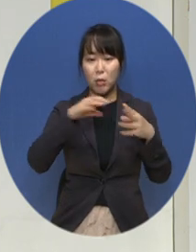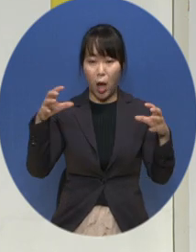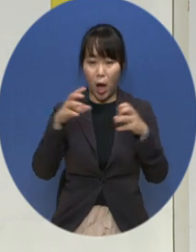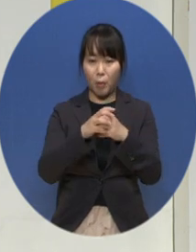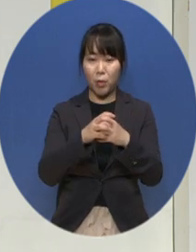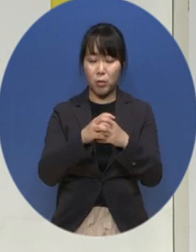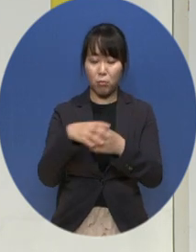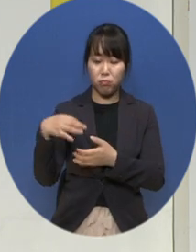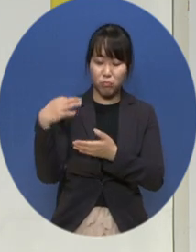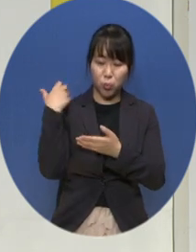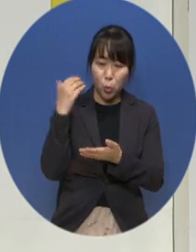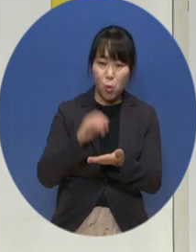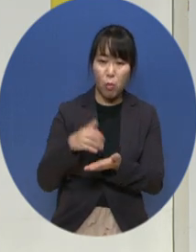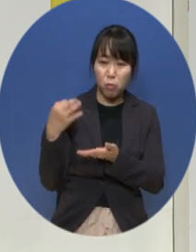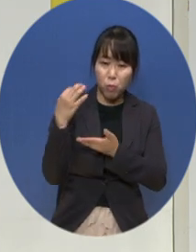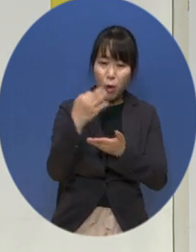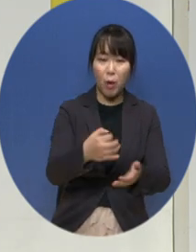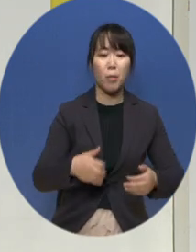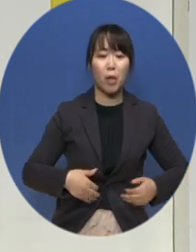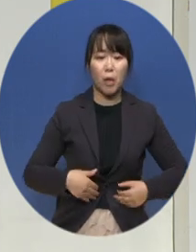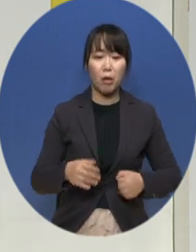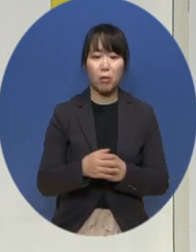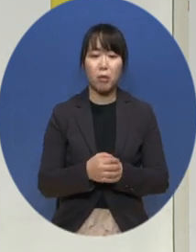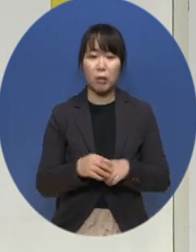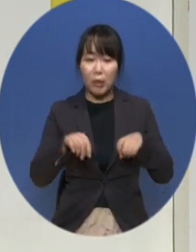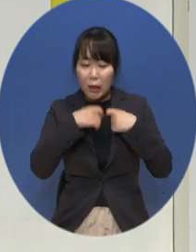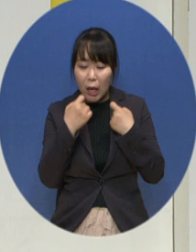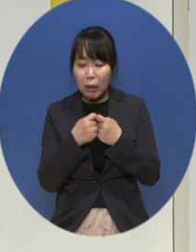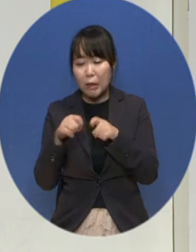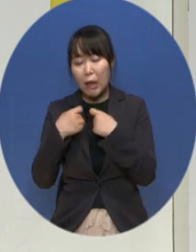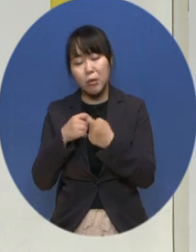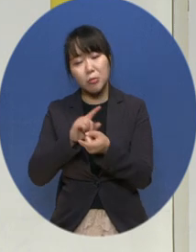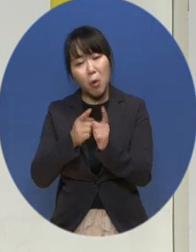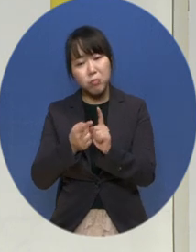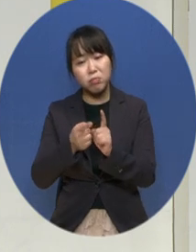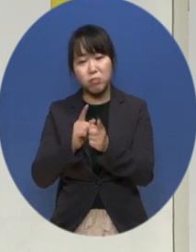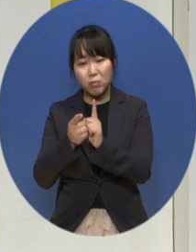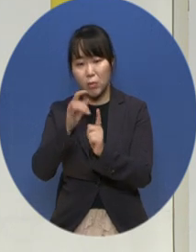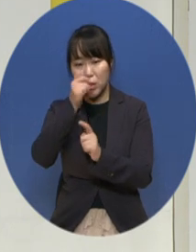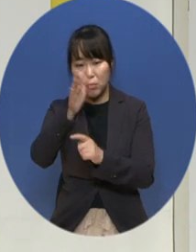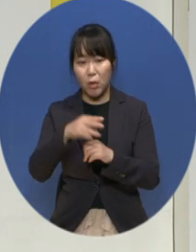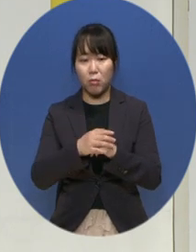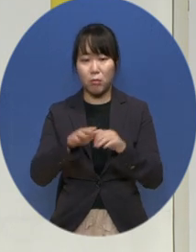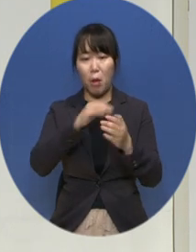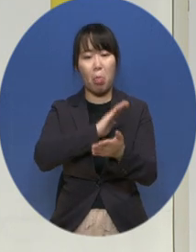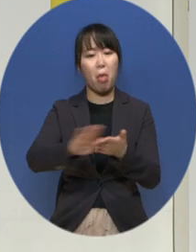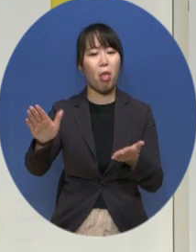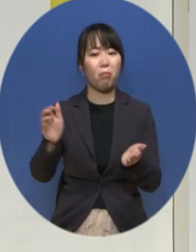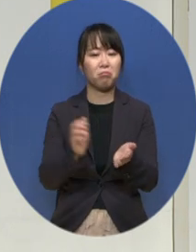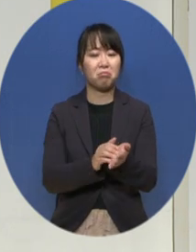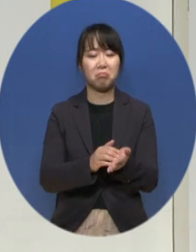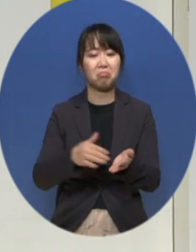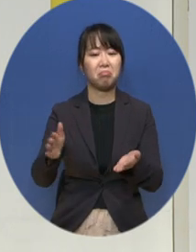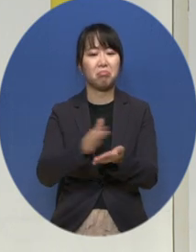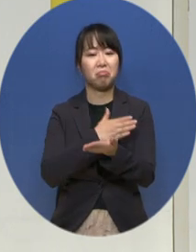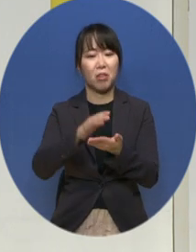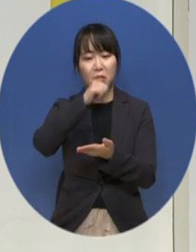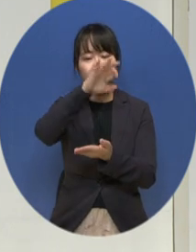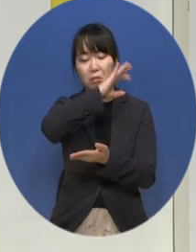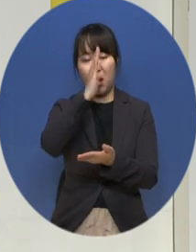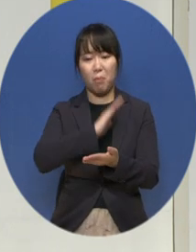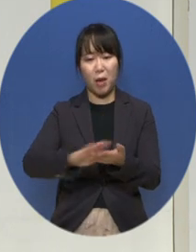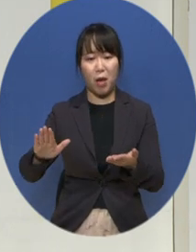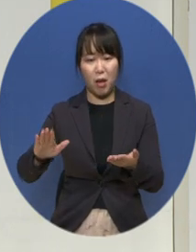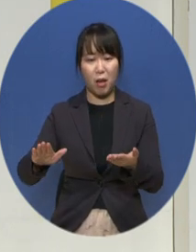드리게 이치에 맞지 않습니까 그럼 kkr 은 당연히 그렇게 흙에 쪽은 데 아다 썼다 없다 뭐 이런